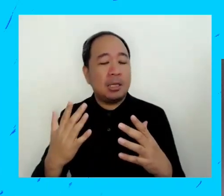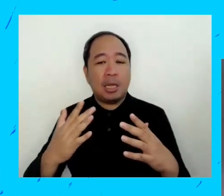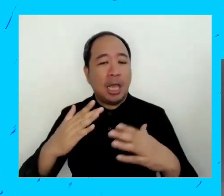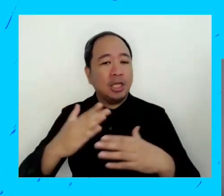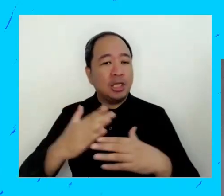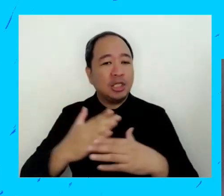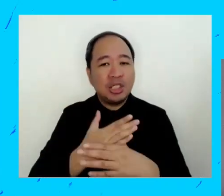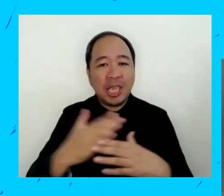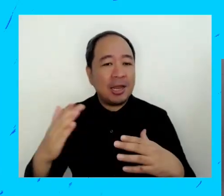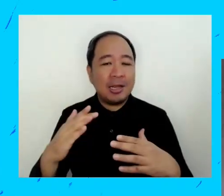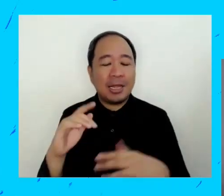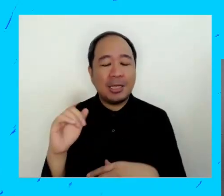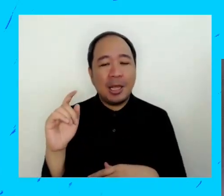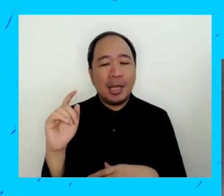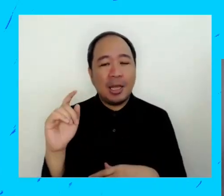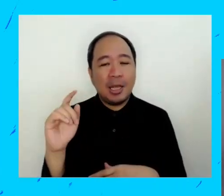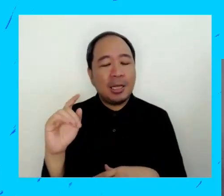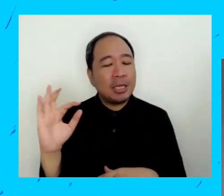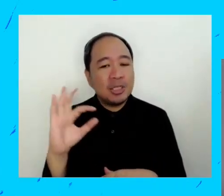un espace où